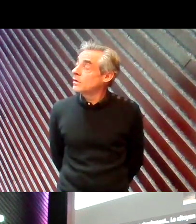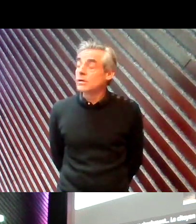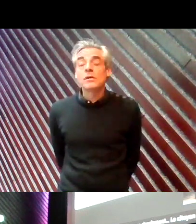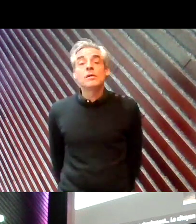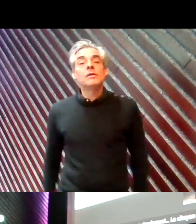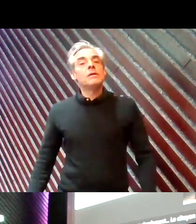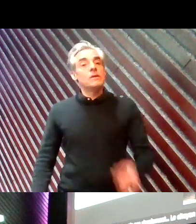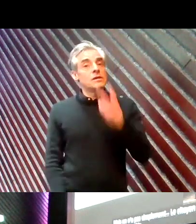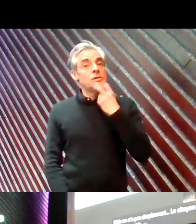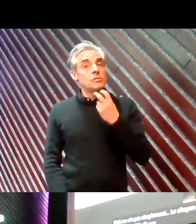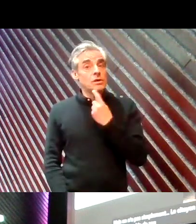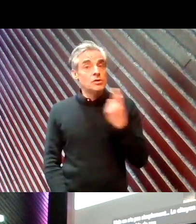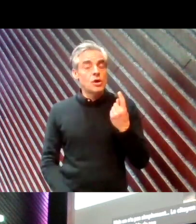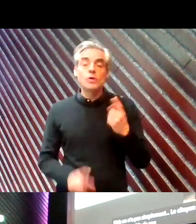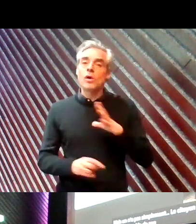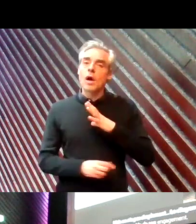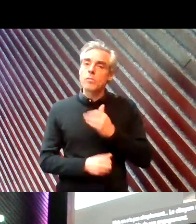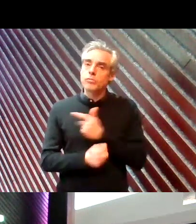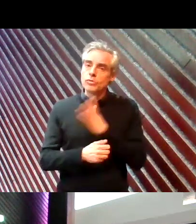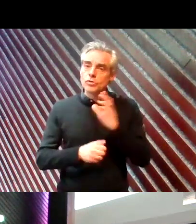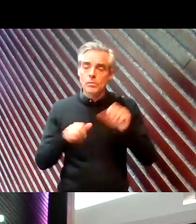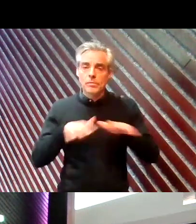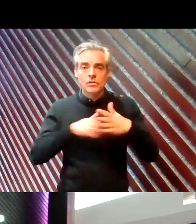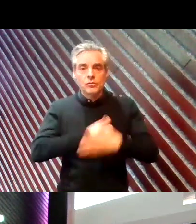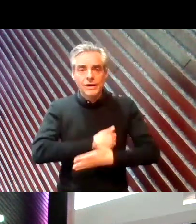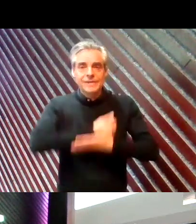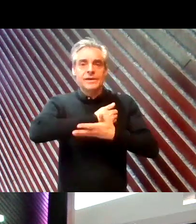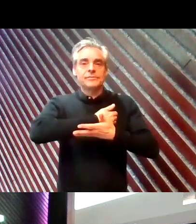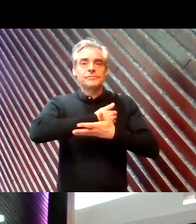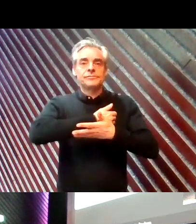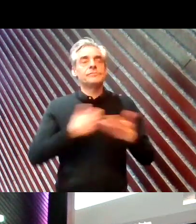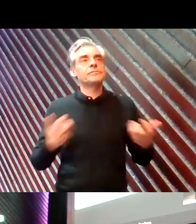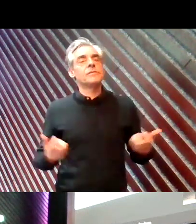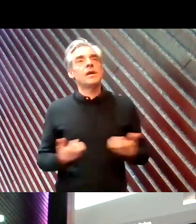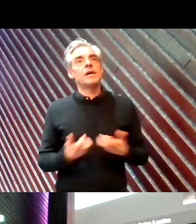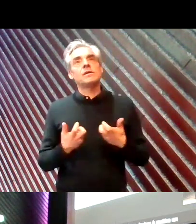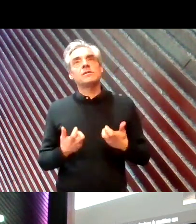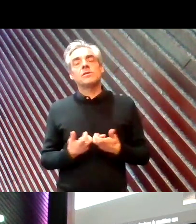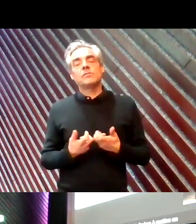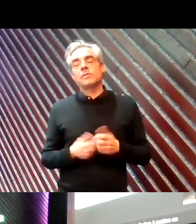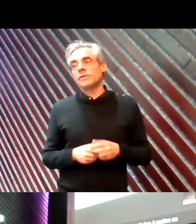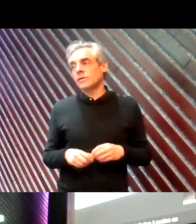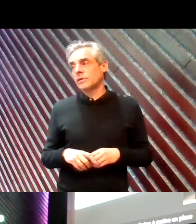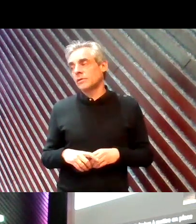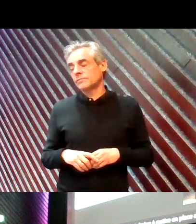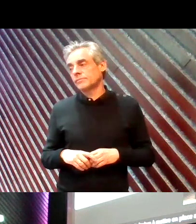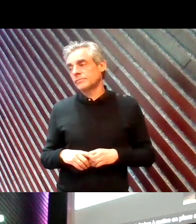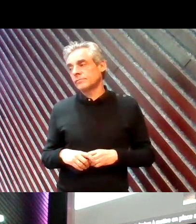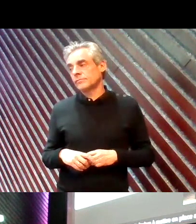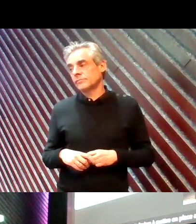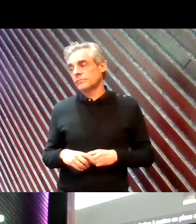engagement. il y a différents leviers à mettre en place aujourd'hui. Et